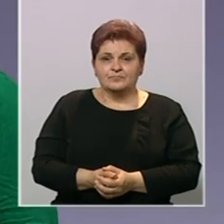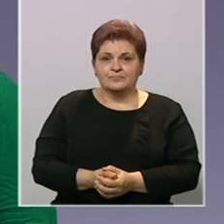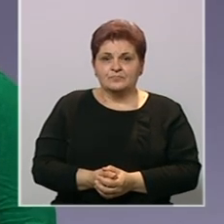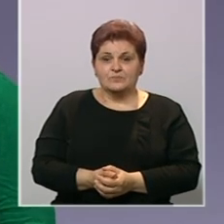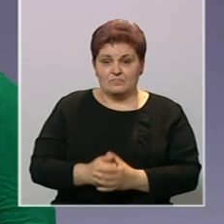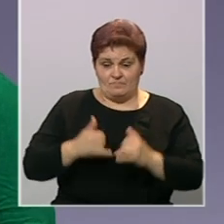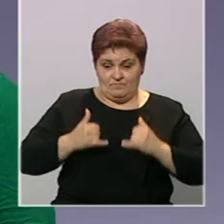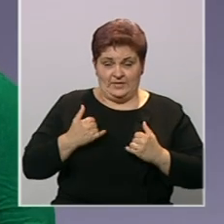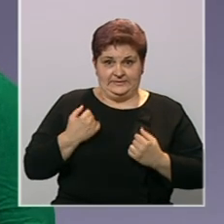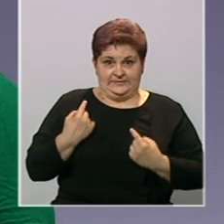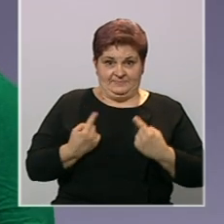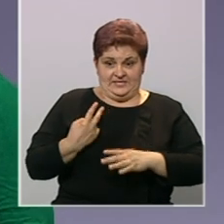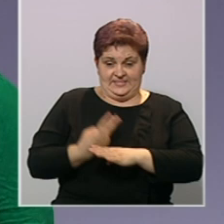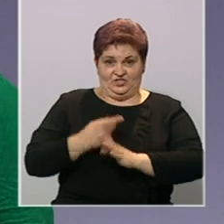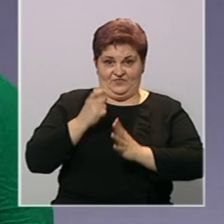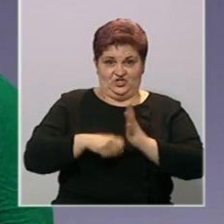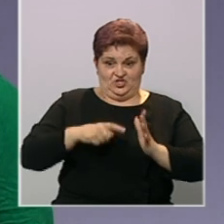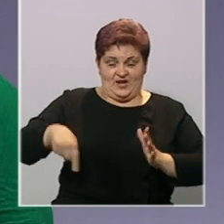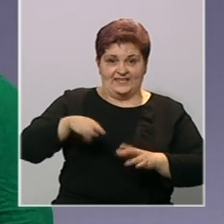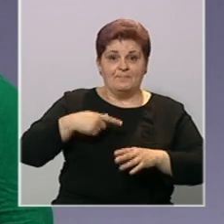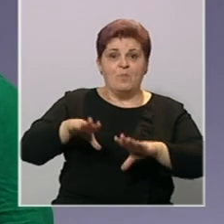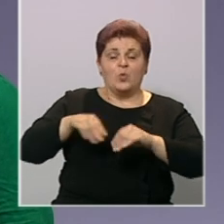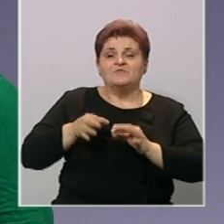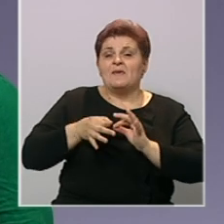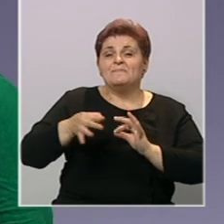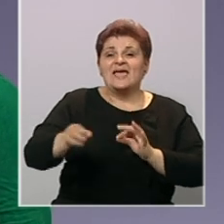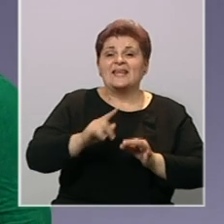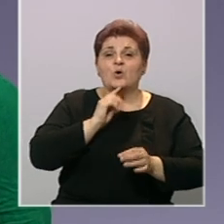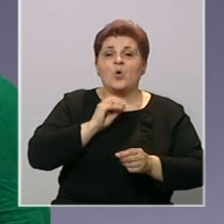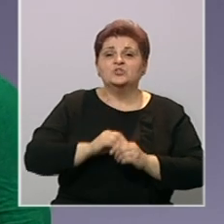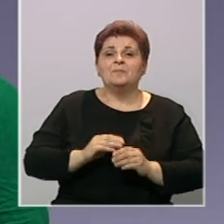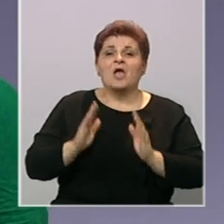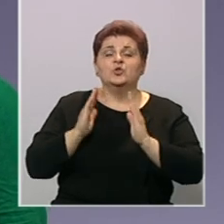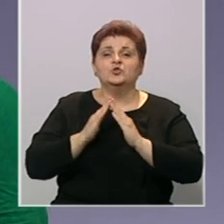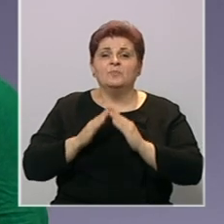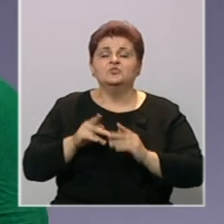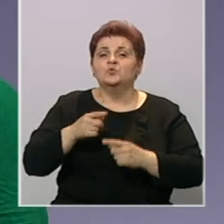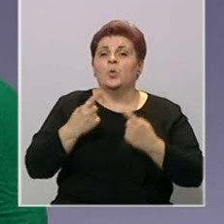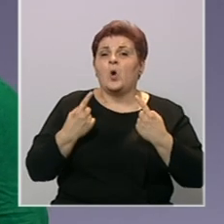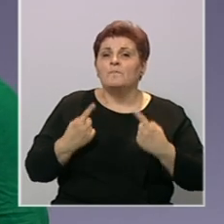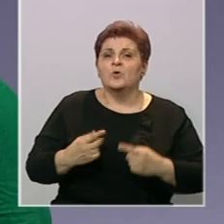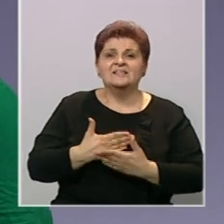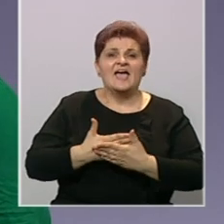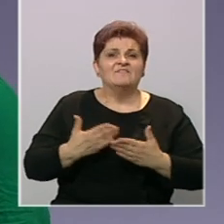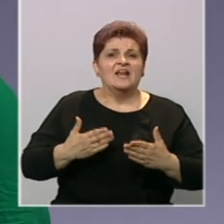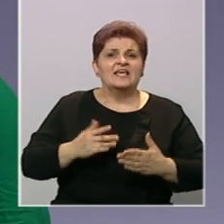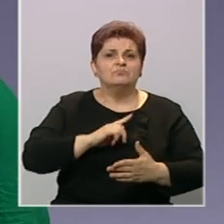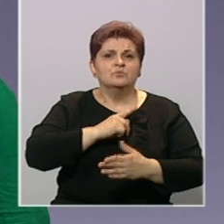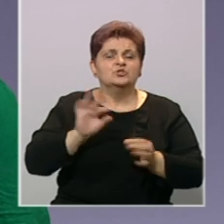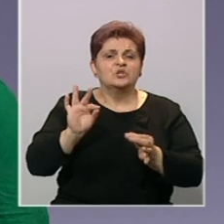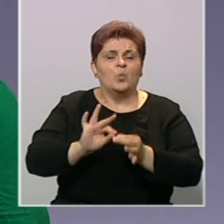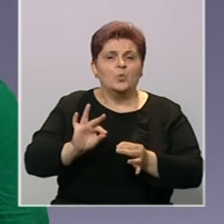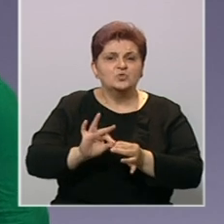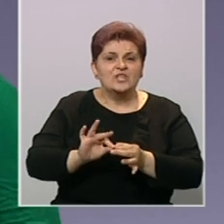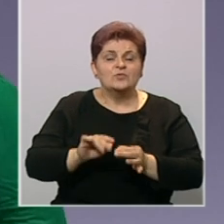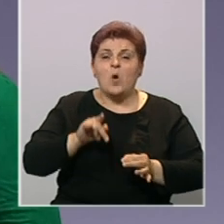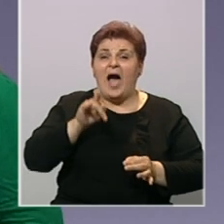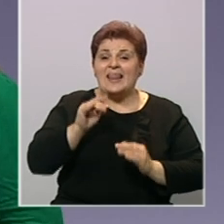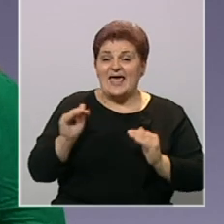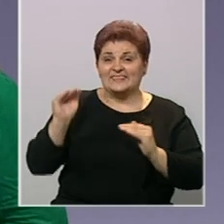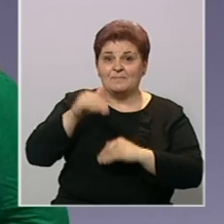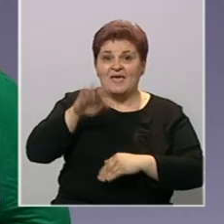U trenutnom stanju države članice mogu usvojiti mjere koje uključuju domaćinstva, jer tu postoji ogroman potencijal za uštedu. Ali na tom